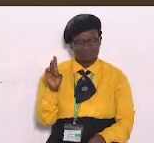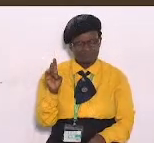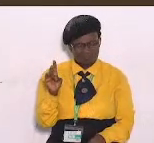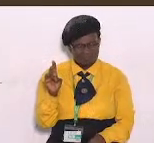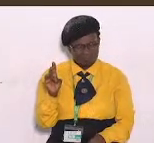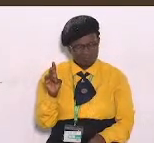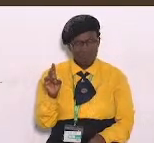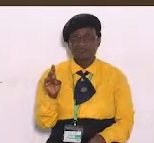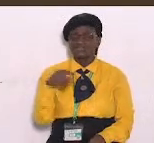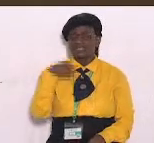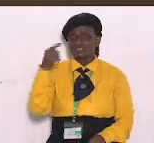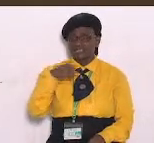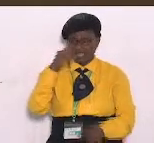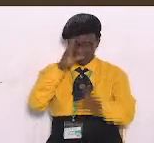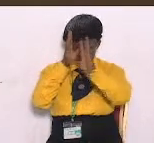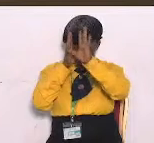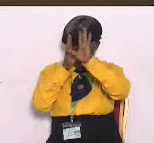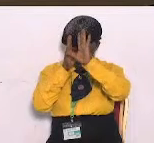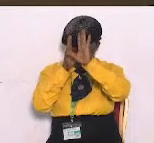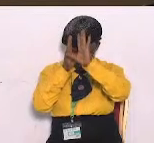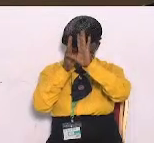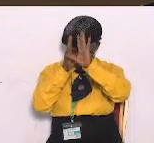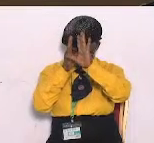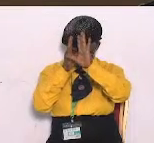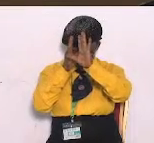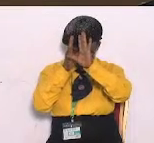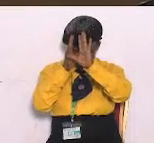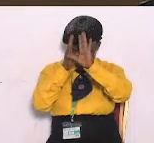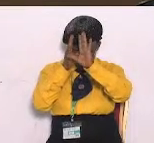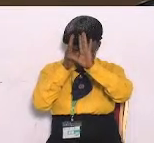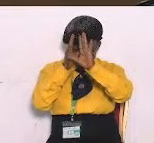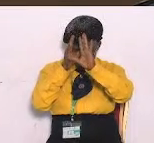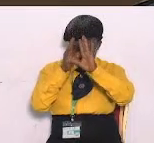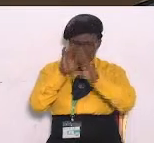7 10 père dis